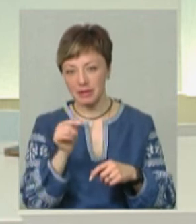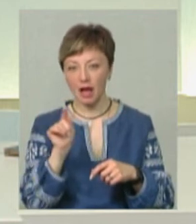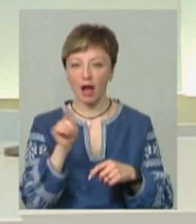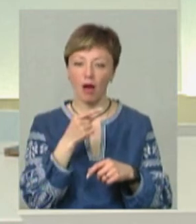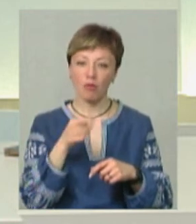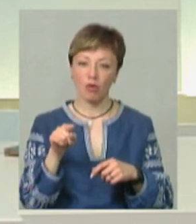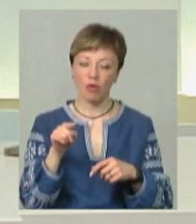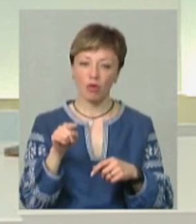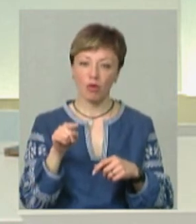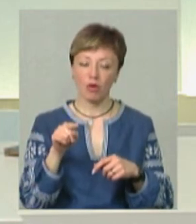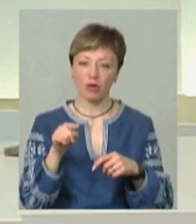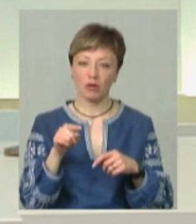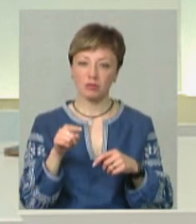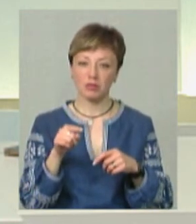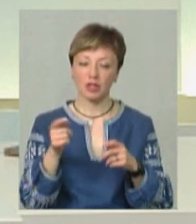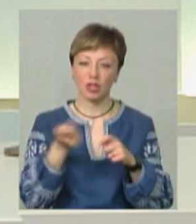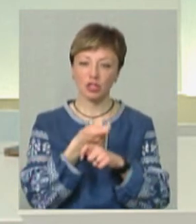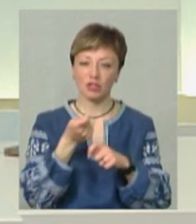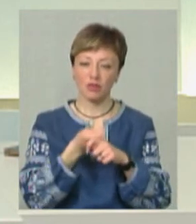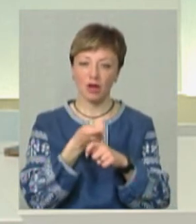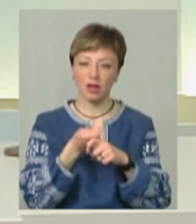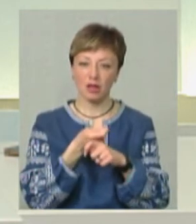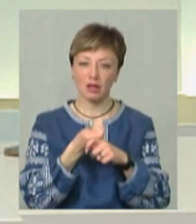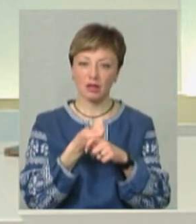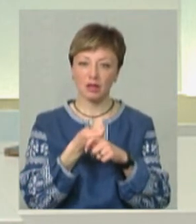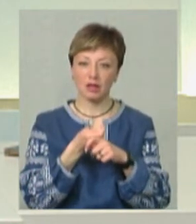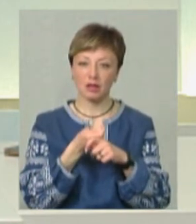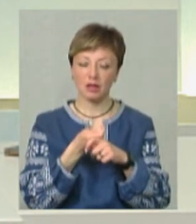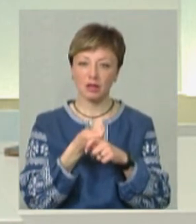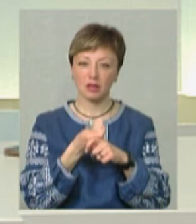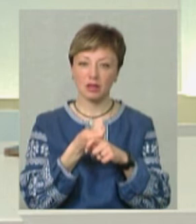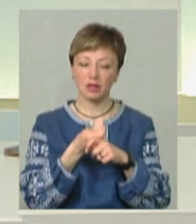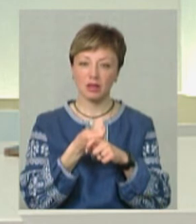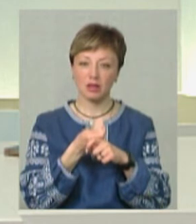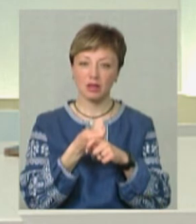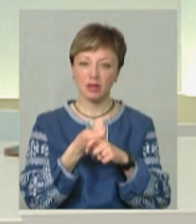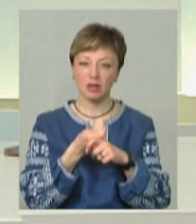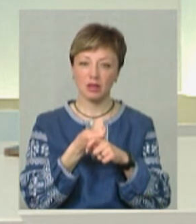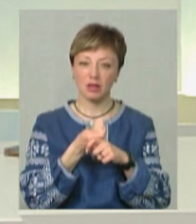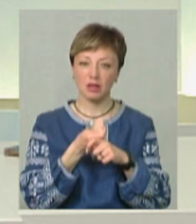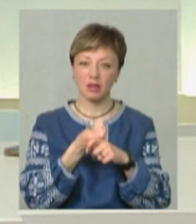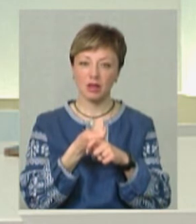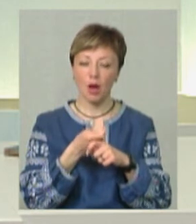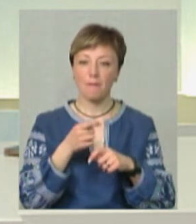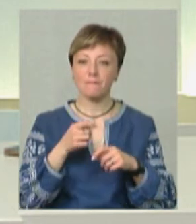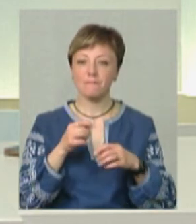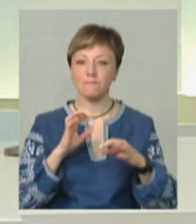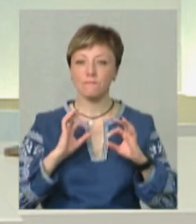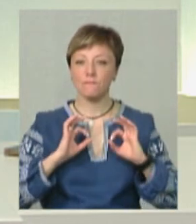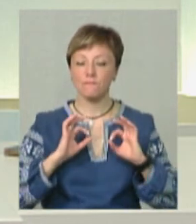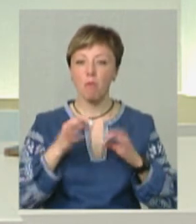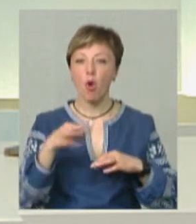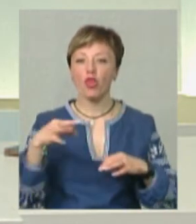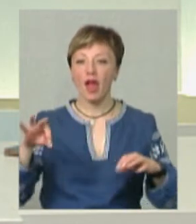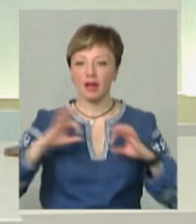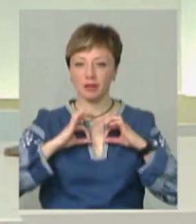прямокутного виробу. Нашивали, повністю зашивали поле дукачами, монетами. І ще могли